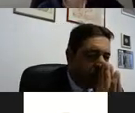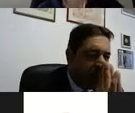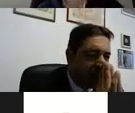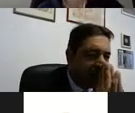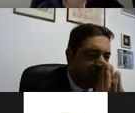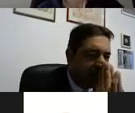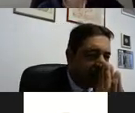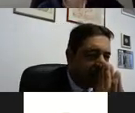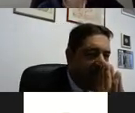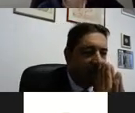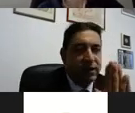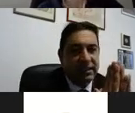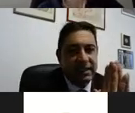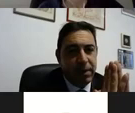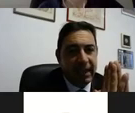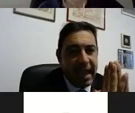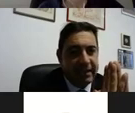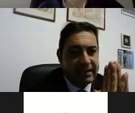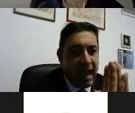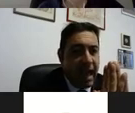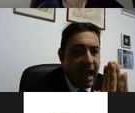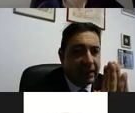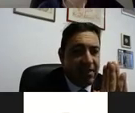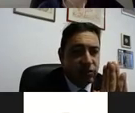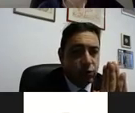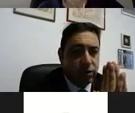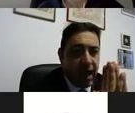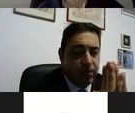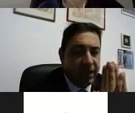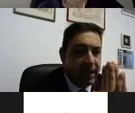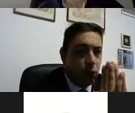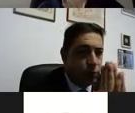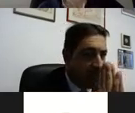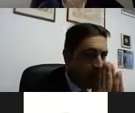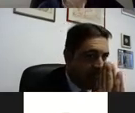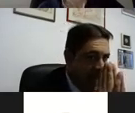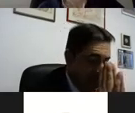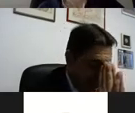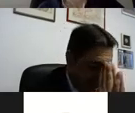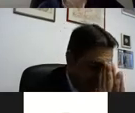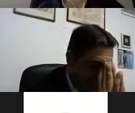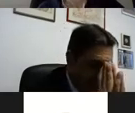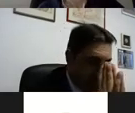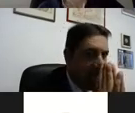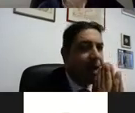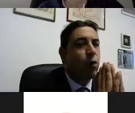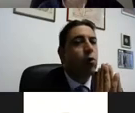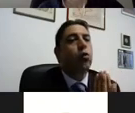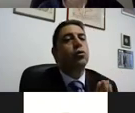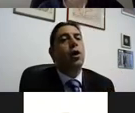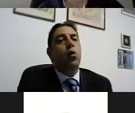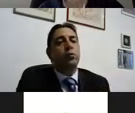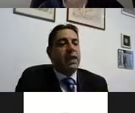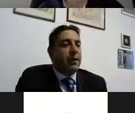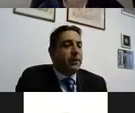sintetizzare questa esperienza attraverso il termine condemia che raffrontiamo